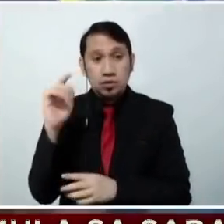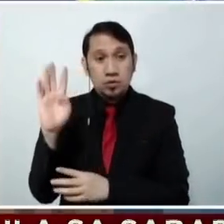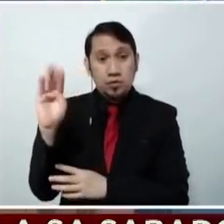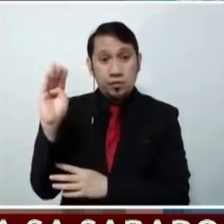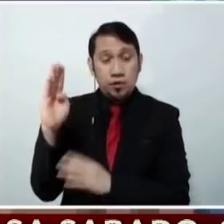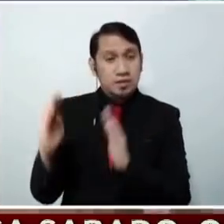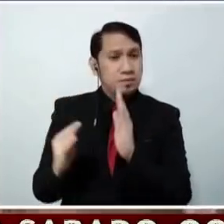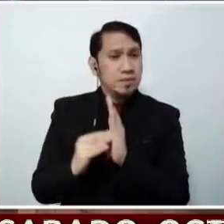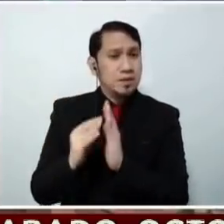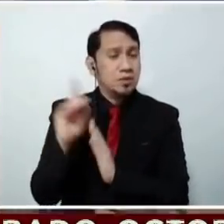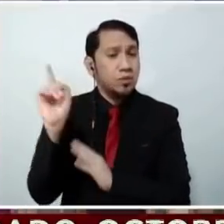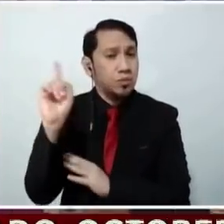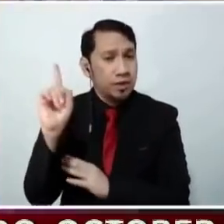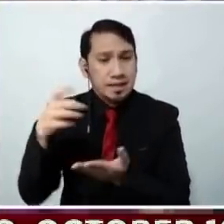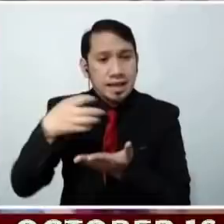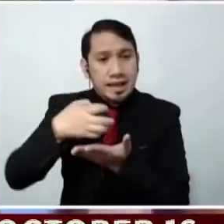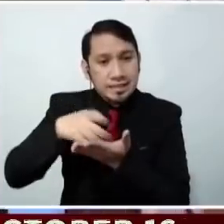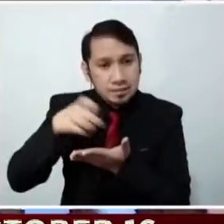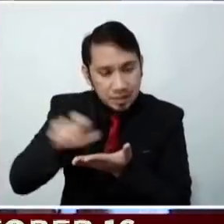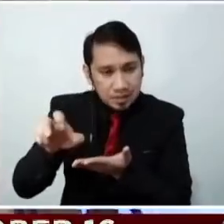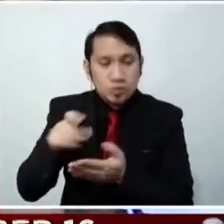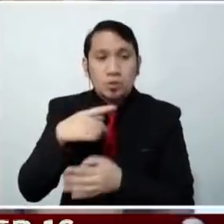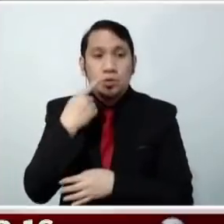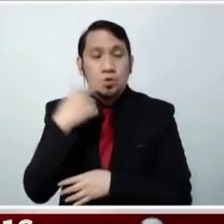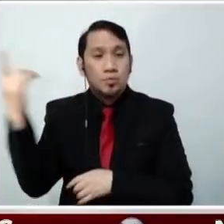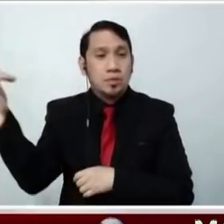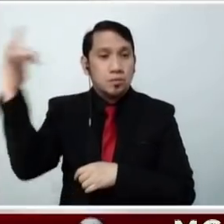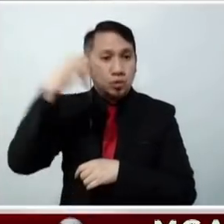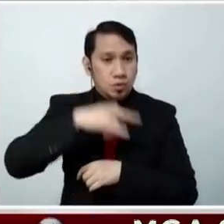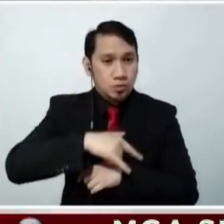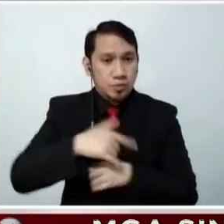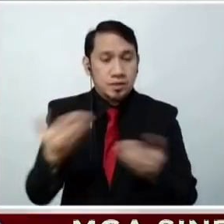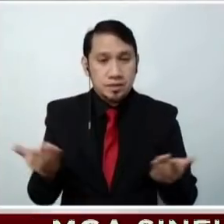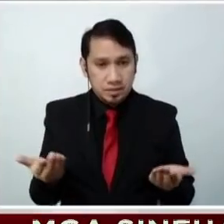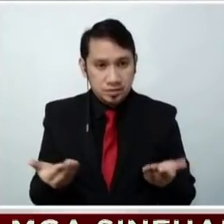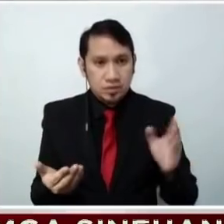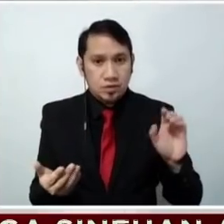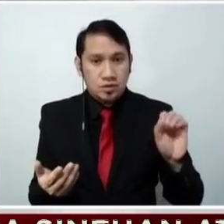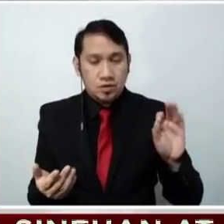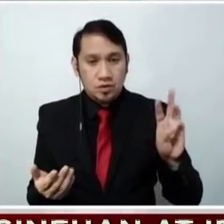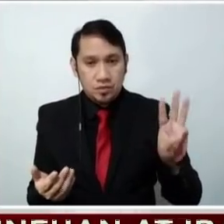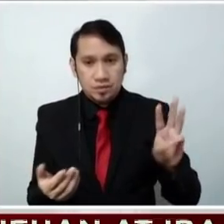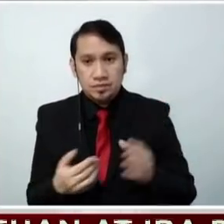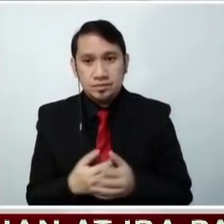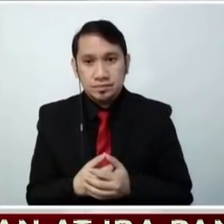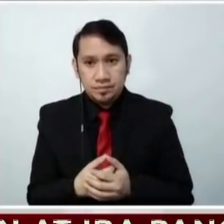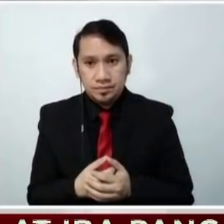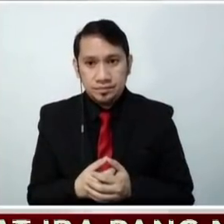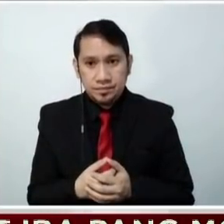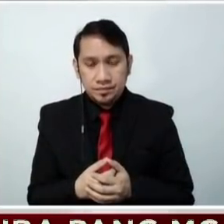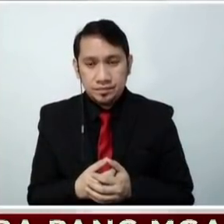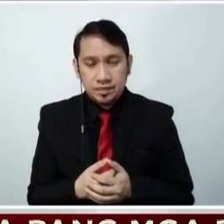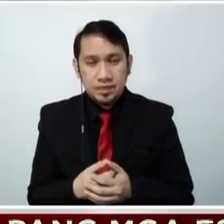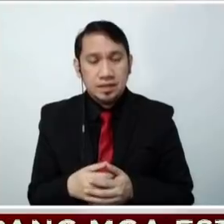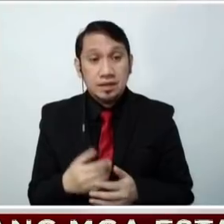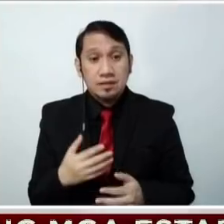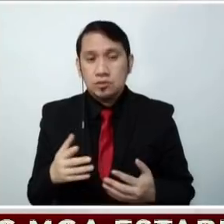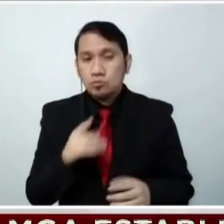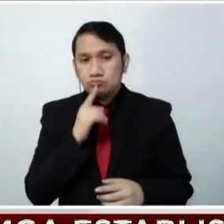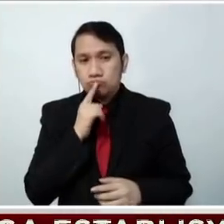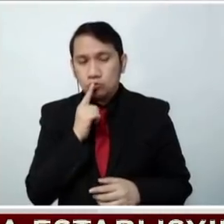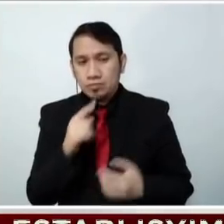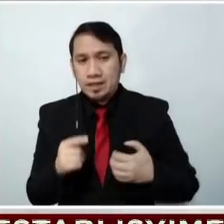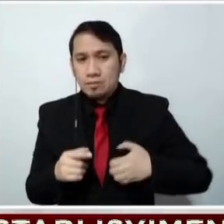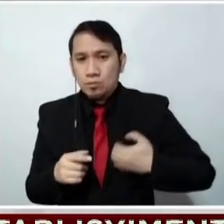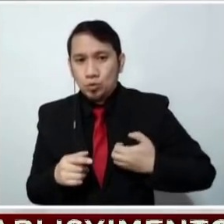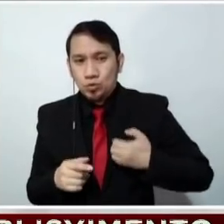pesos ang gasto sa mga umuuwing OFW. Emotional burden on the part of the OFW and